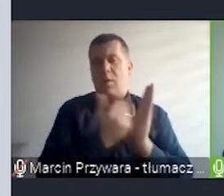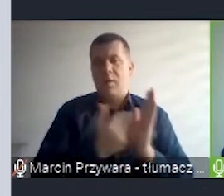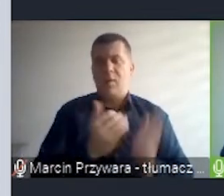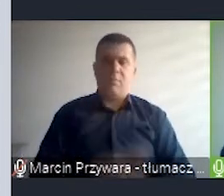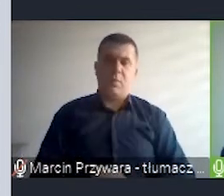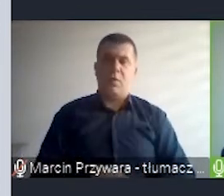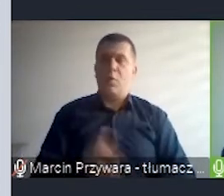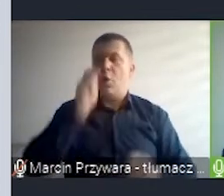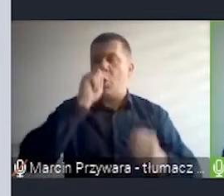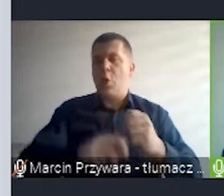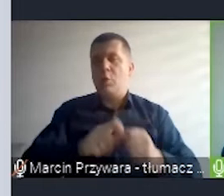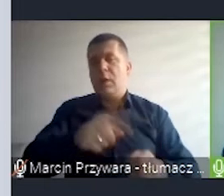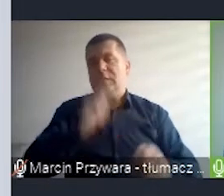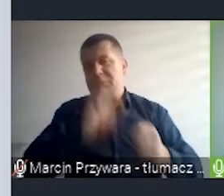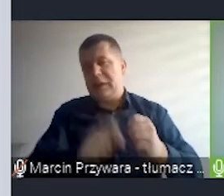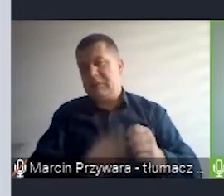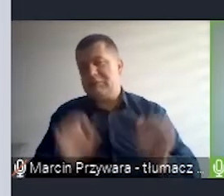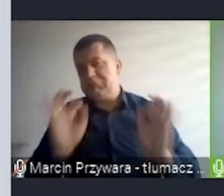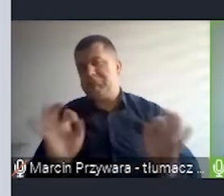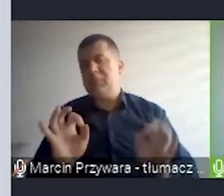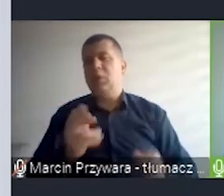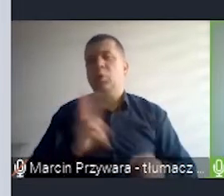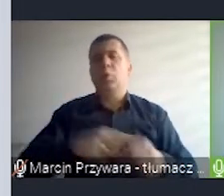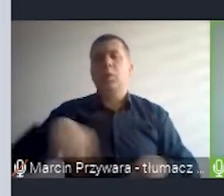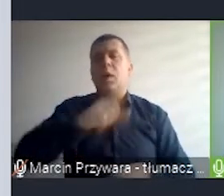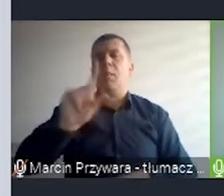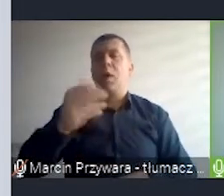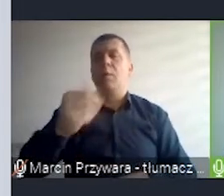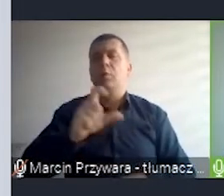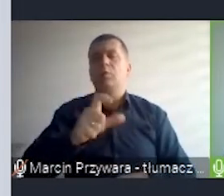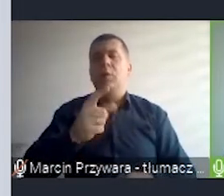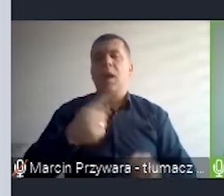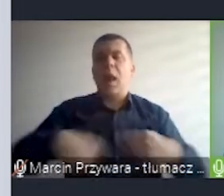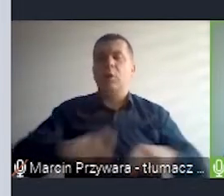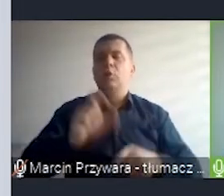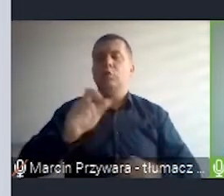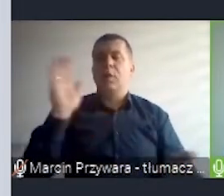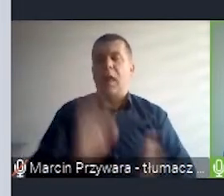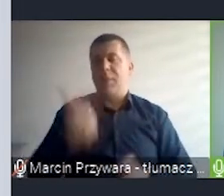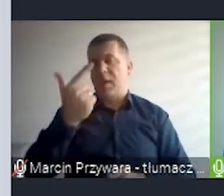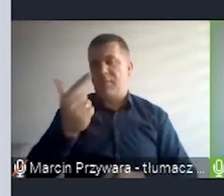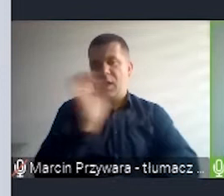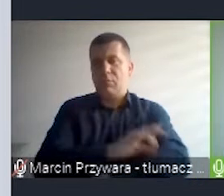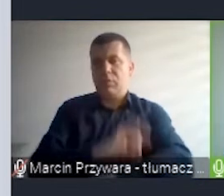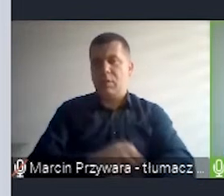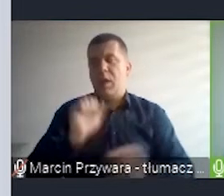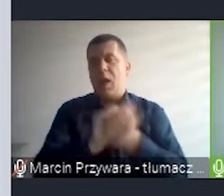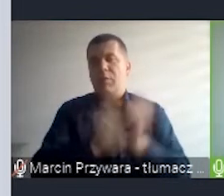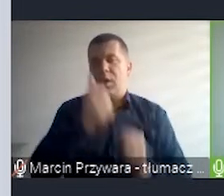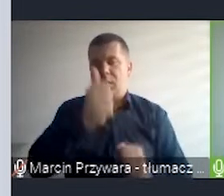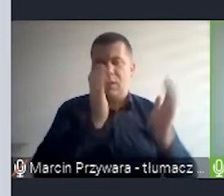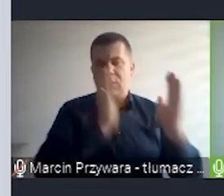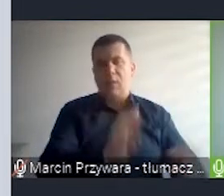To są kontrole, które sprawdzają te podmioty, które realizują co najmniej 2 projekty, albo w jednym